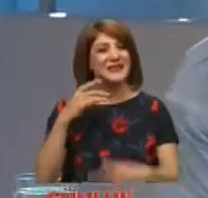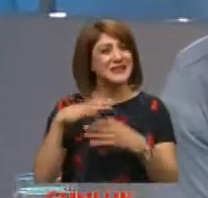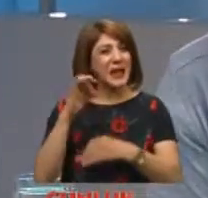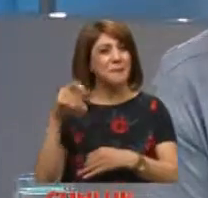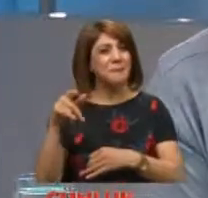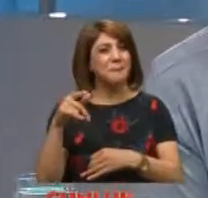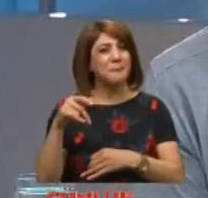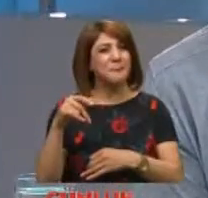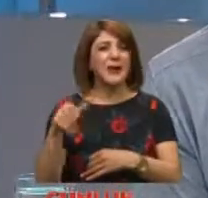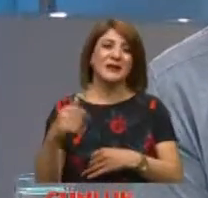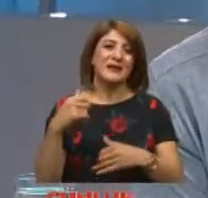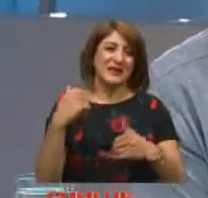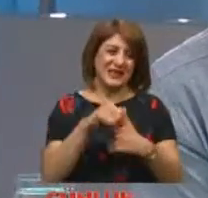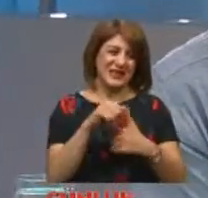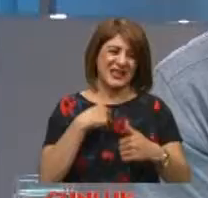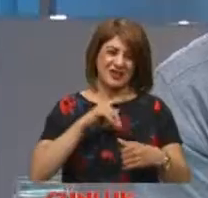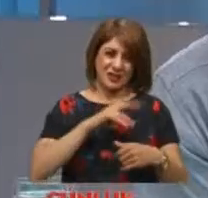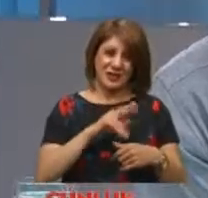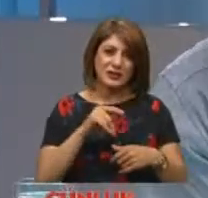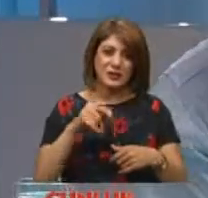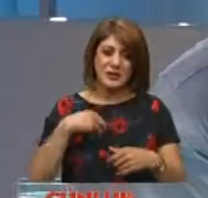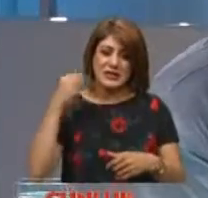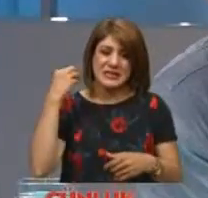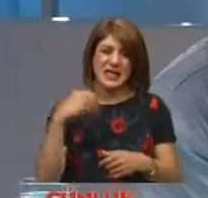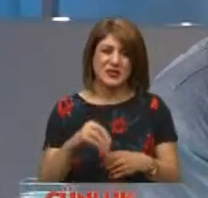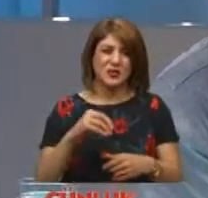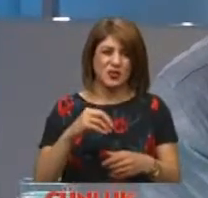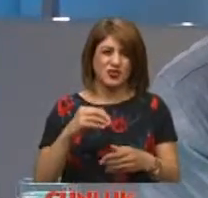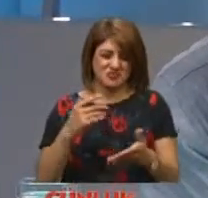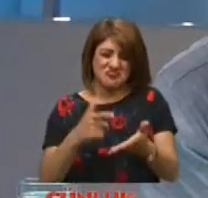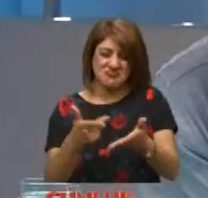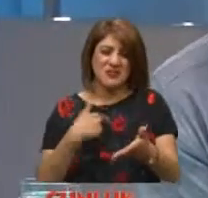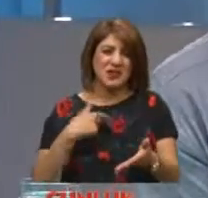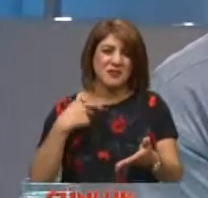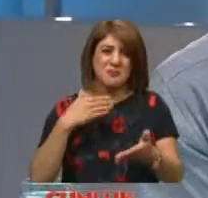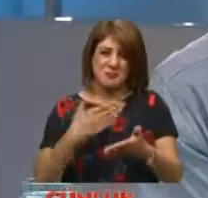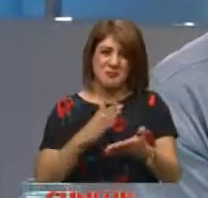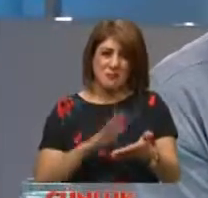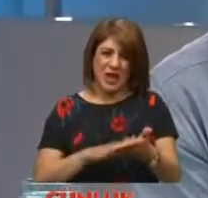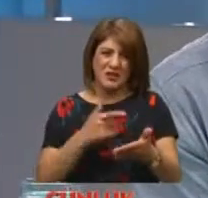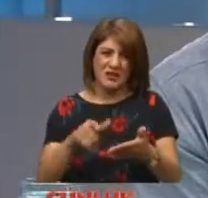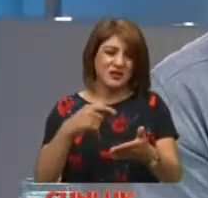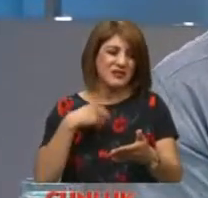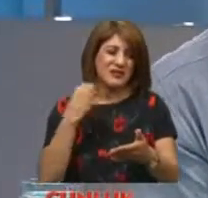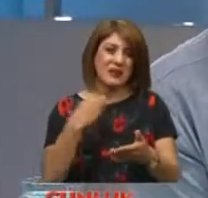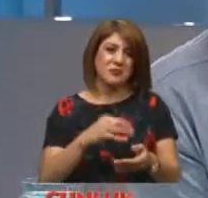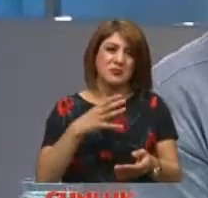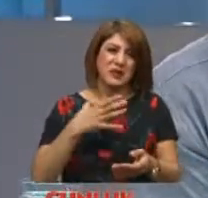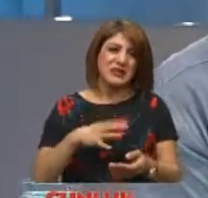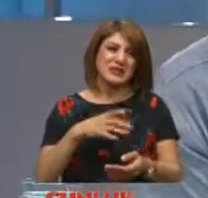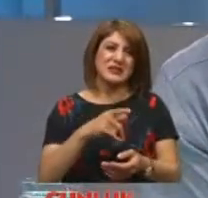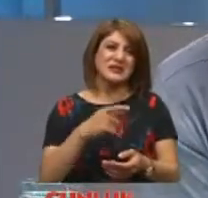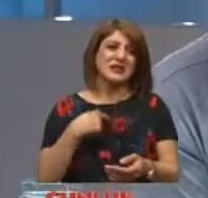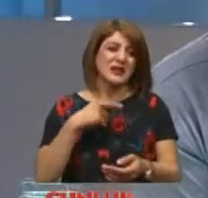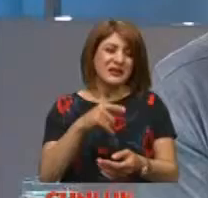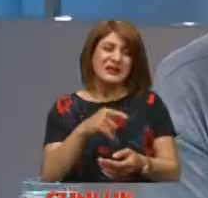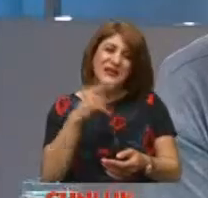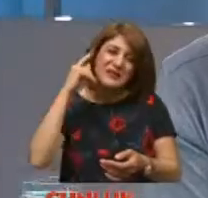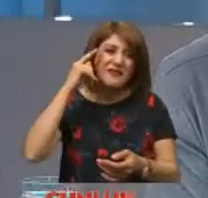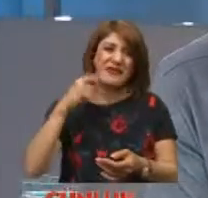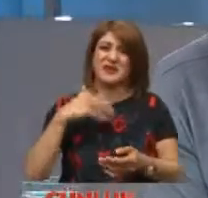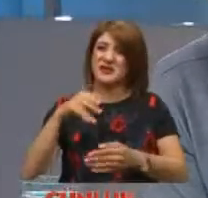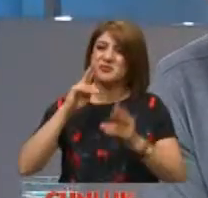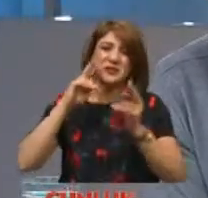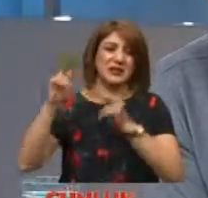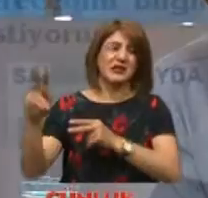şikayet etmişti ya. Bu da sattığı üründen şikayet ediyor. O kadar aşağılamış ki son cümlesinde zaten şey, hala alacak olan varsa bilgilerim yanda diyor. Bir bakın